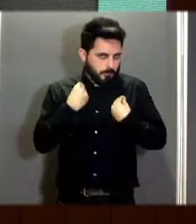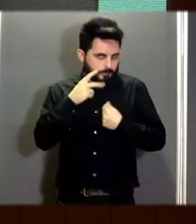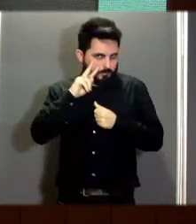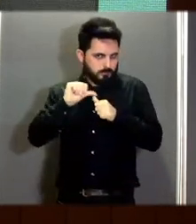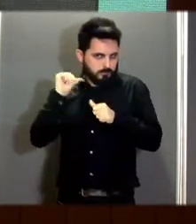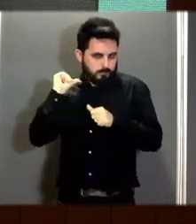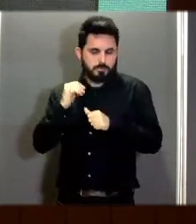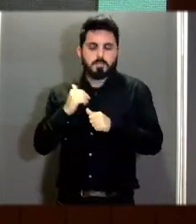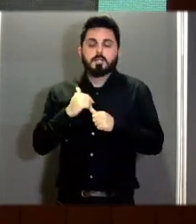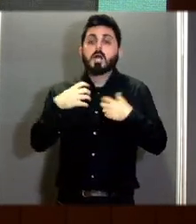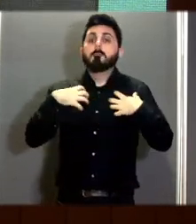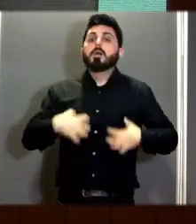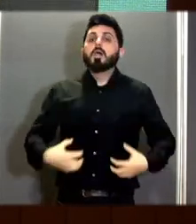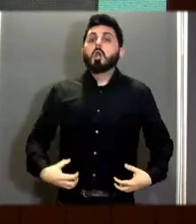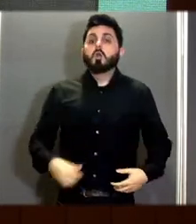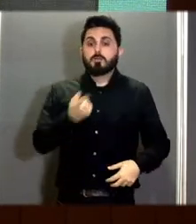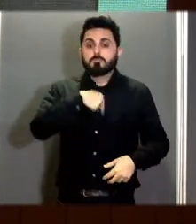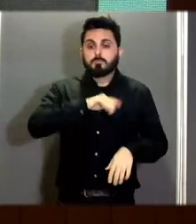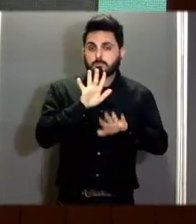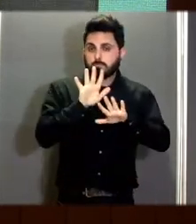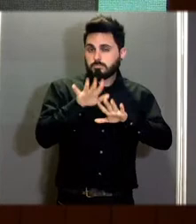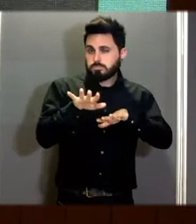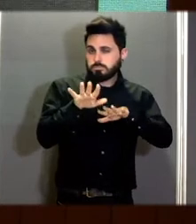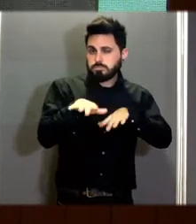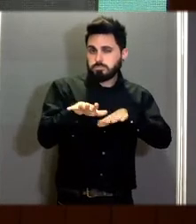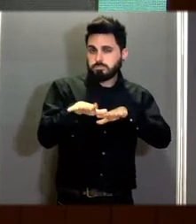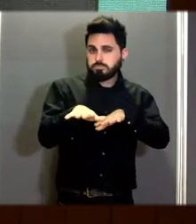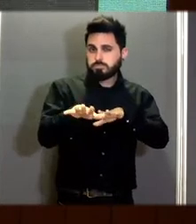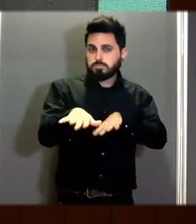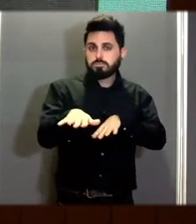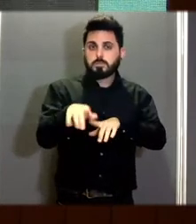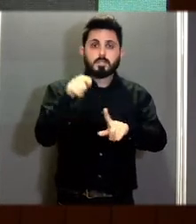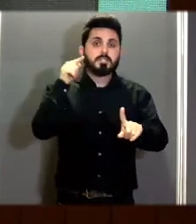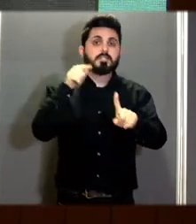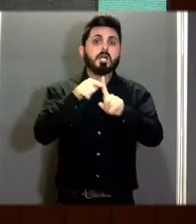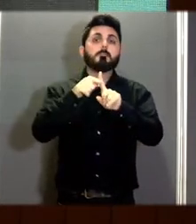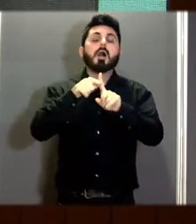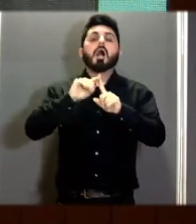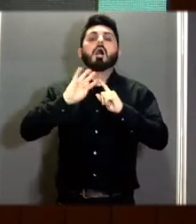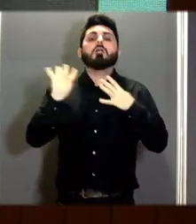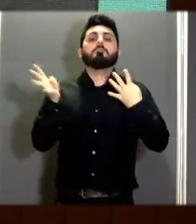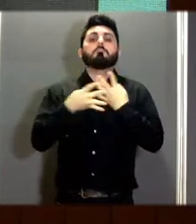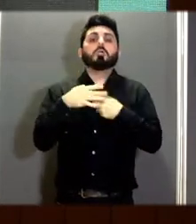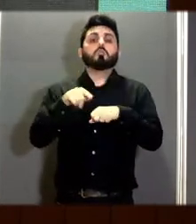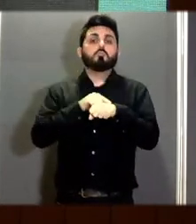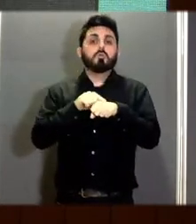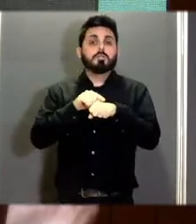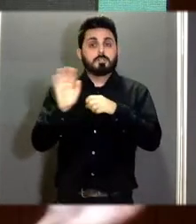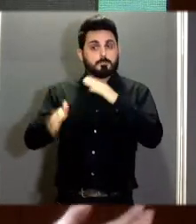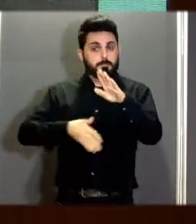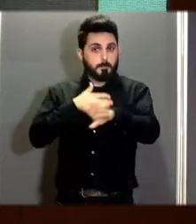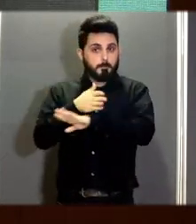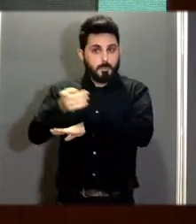sortíem enmig d'un acte pels presos polítics, enmig de la plaça de la Vila, cap al metro, per anar cap a les protestes